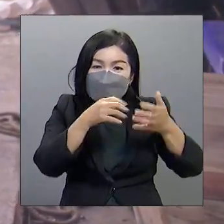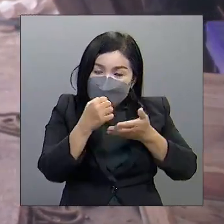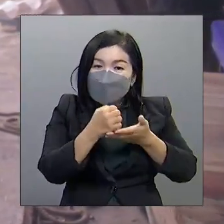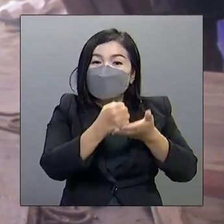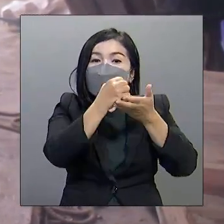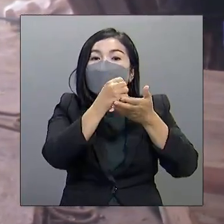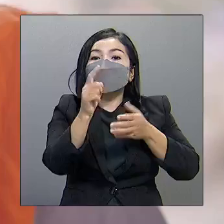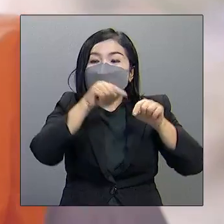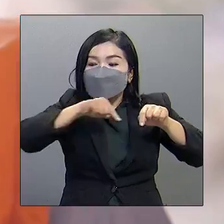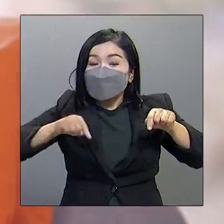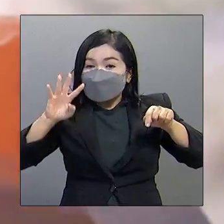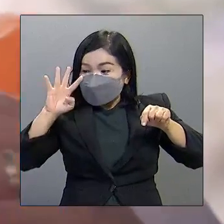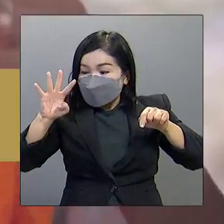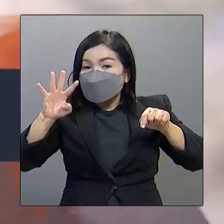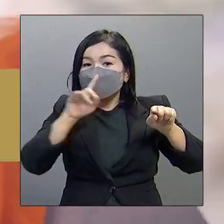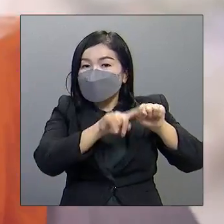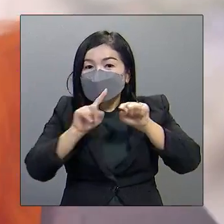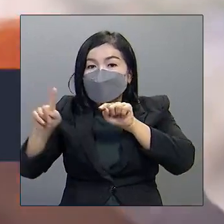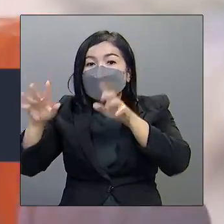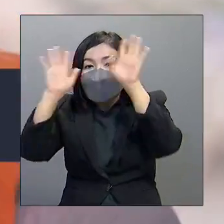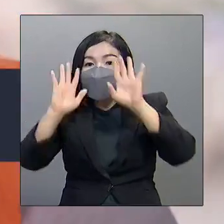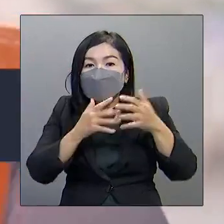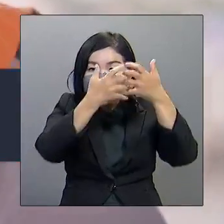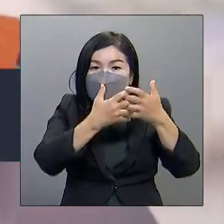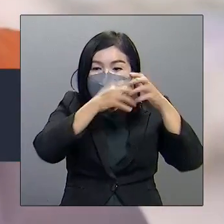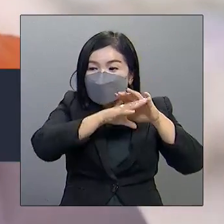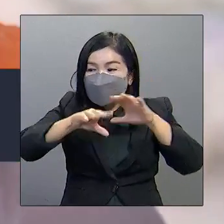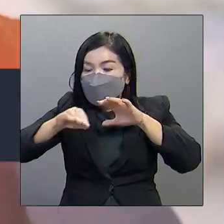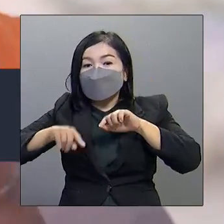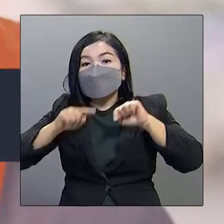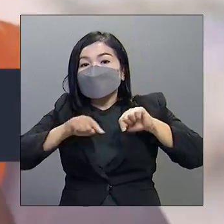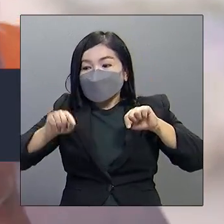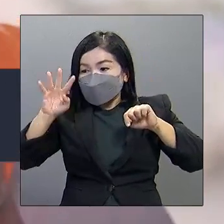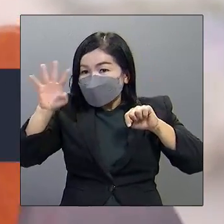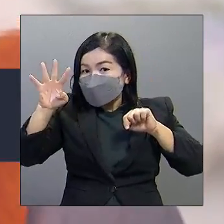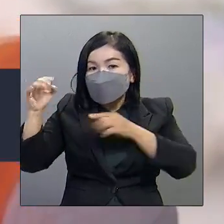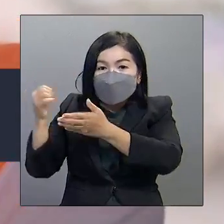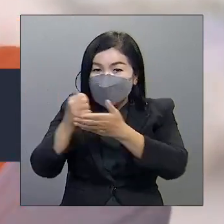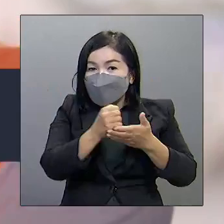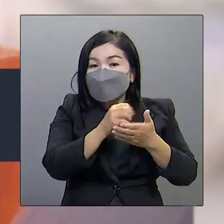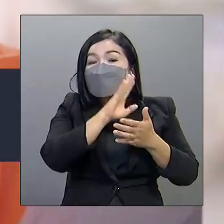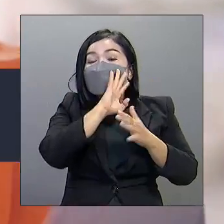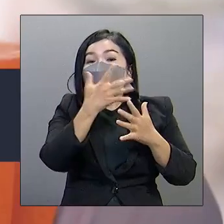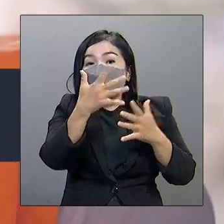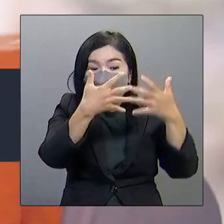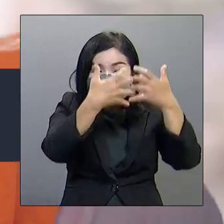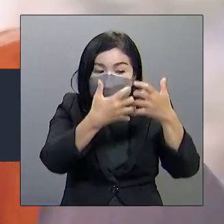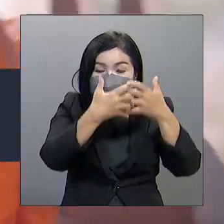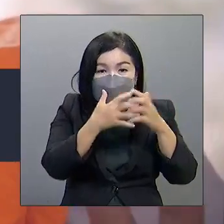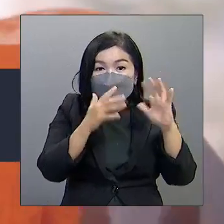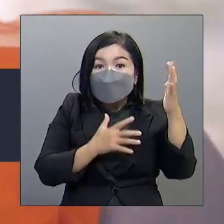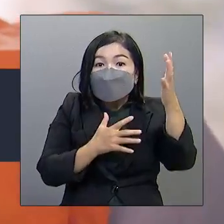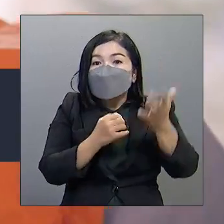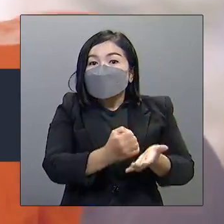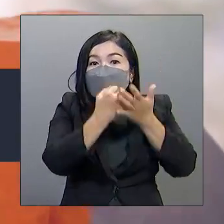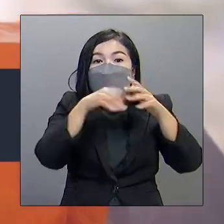มดอยู่4จุดนะแต่ละจุดเนี่ยจะมีเครื่องผลักดันน้ำอยู่4เครื่องนะครับเพราะว่าถ้าเกิดว่าไม่มีเครื่องเหล่านี้เนี่ยช่ว